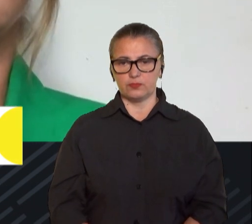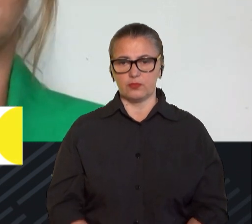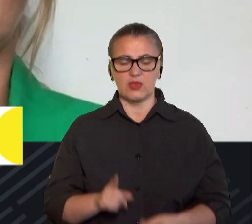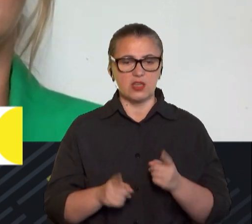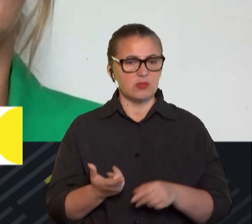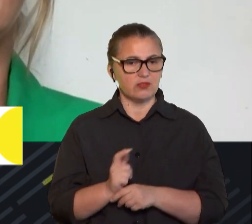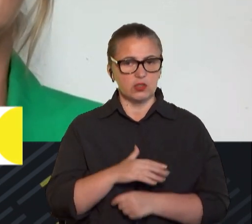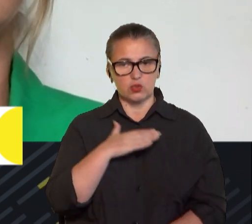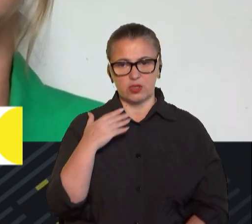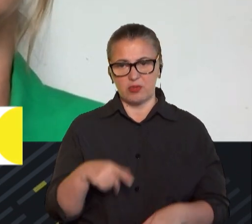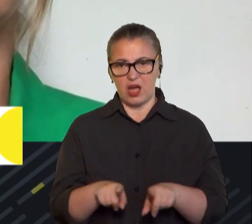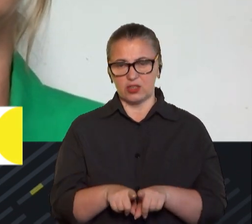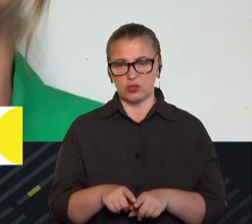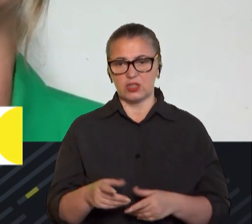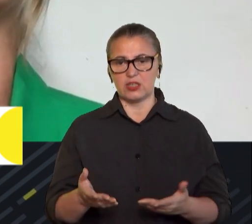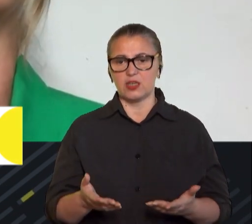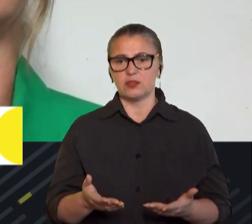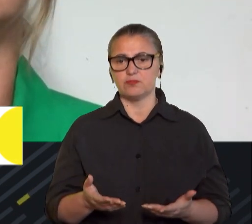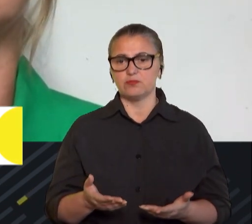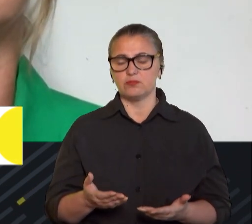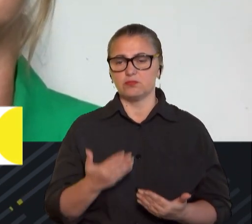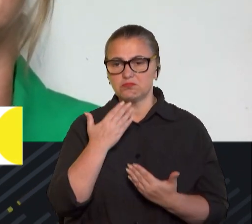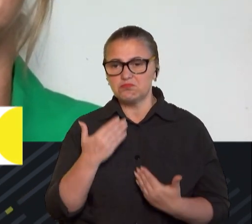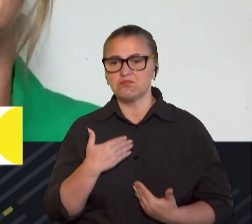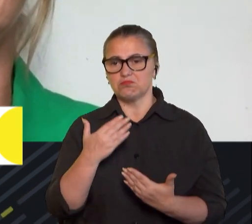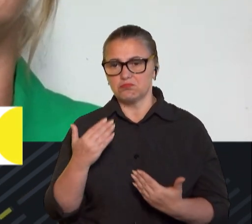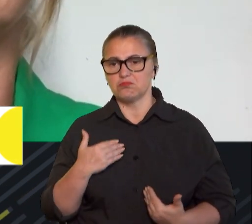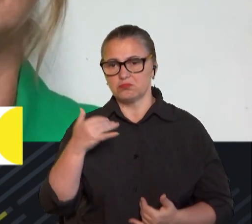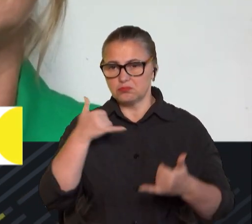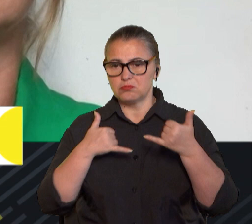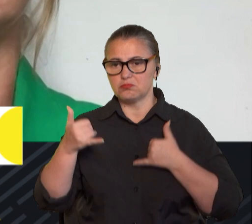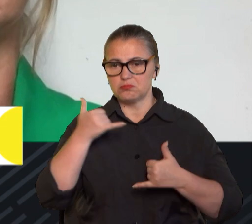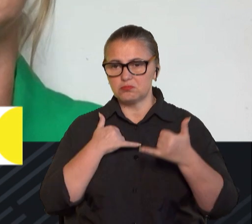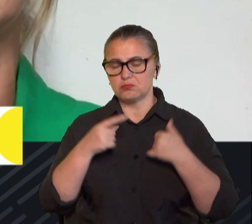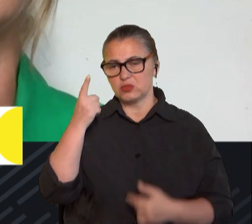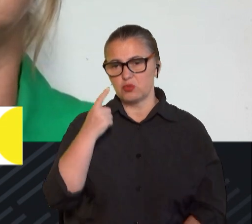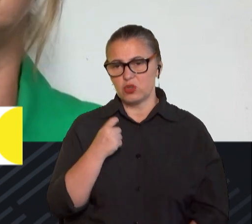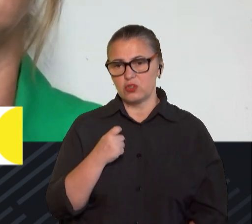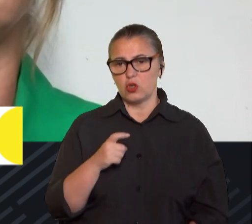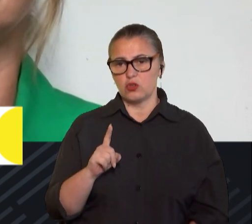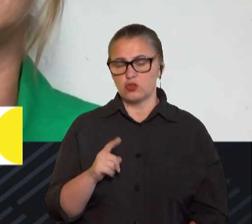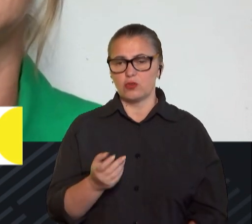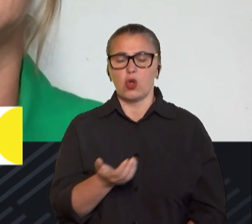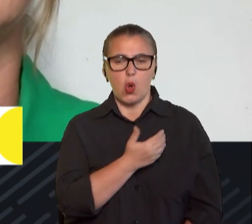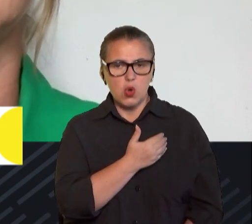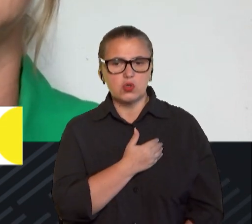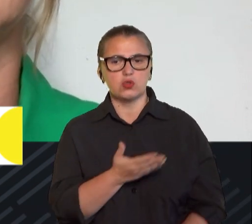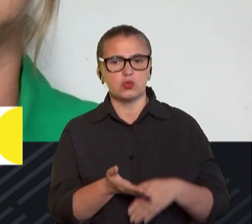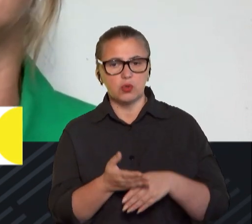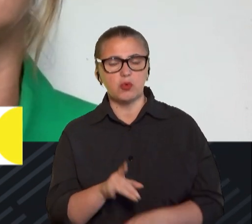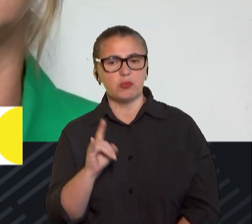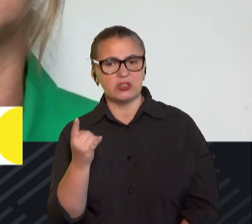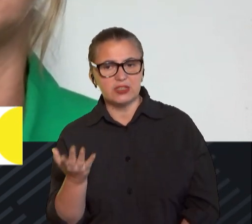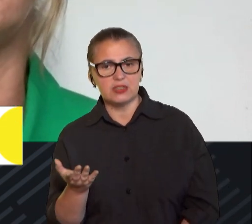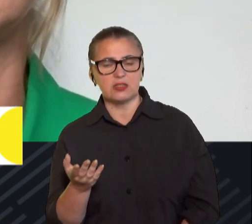Насправді дуже багато таких. До нашого фонду постійно звертаються. Ми отримуємо дзвінки, повідомлення, що ось хочу допомогти дитині,